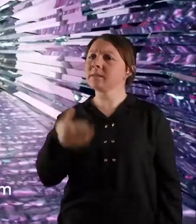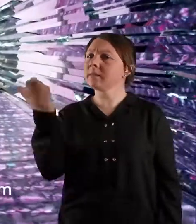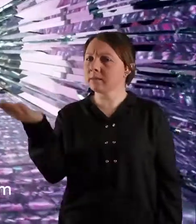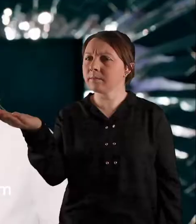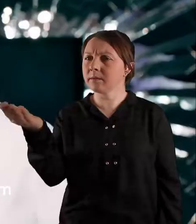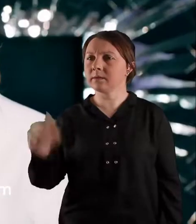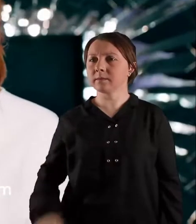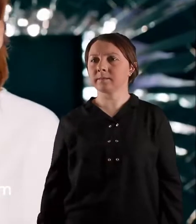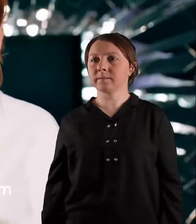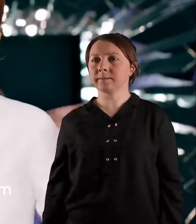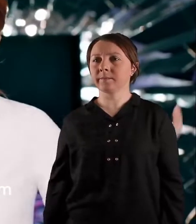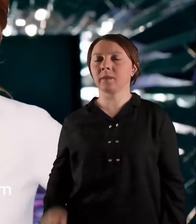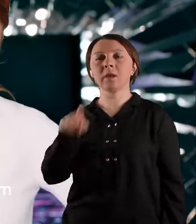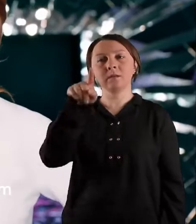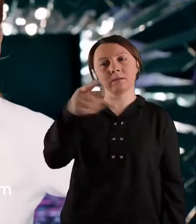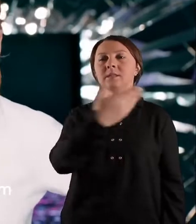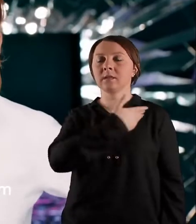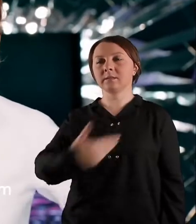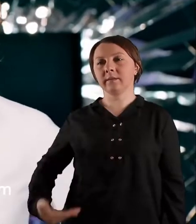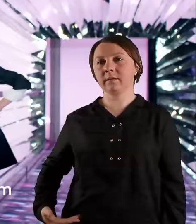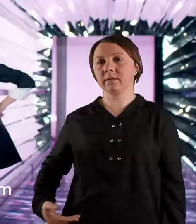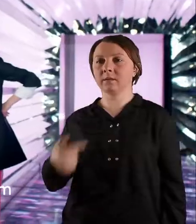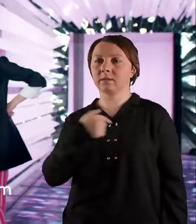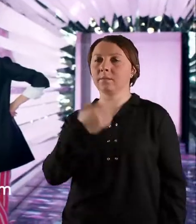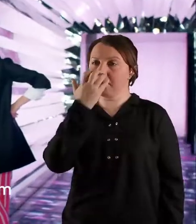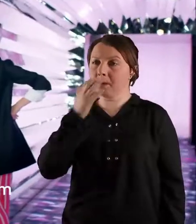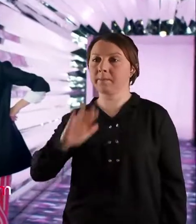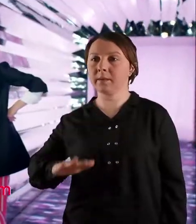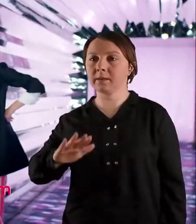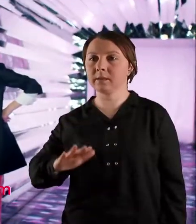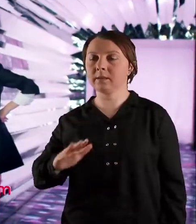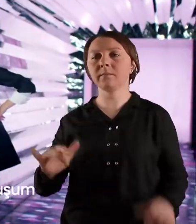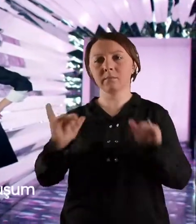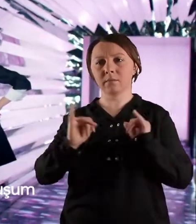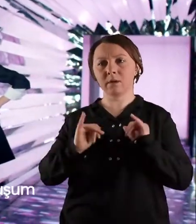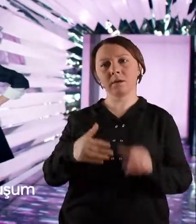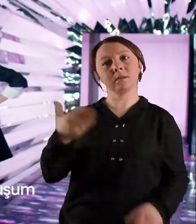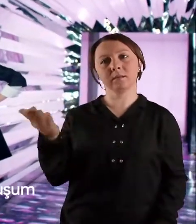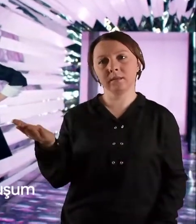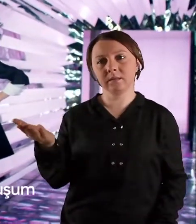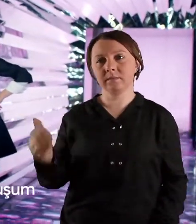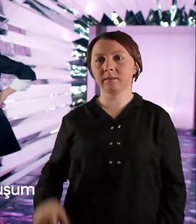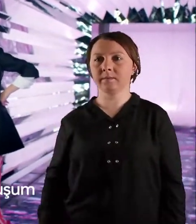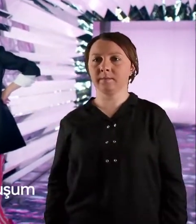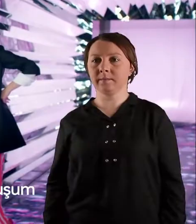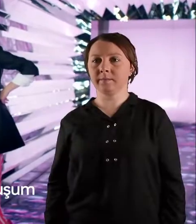İyisin tabii sen sevdin, ben bekledim. Rahat değil